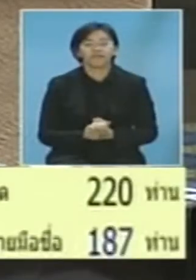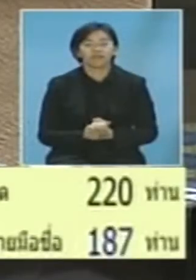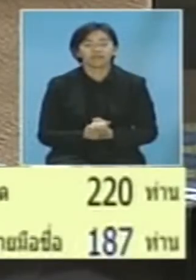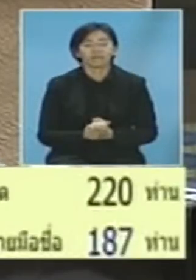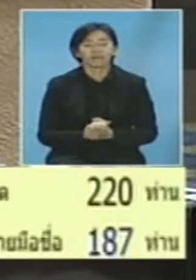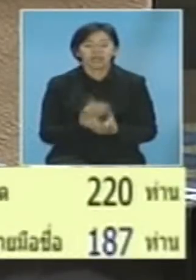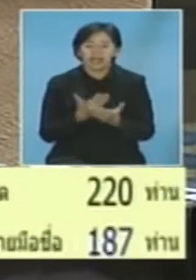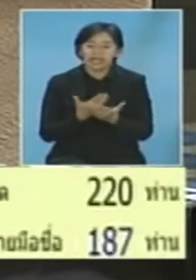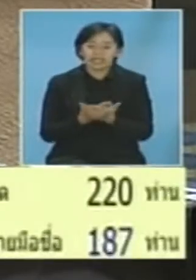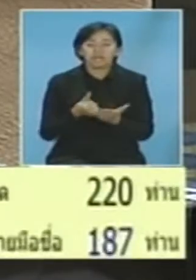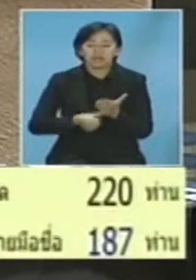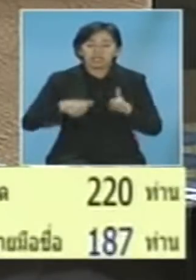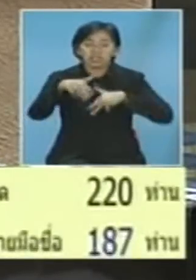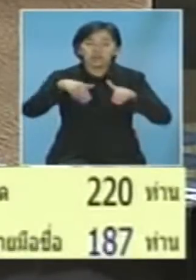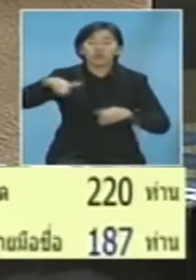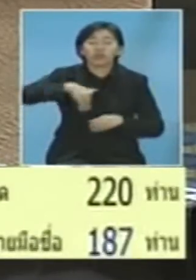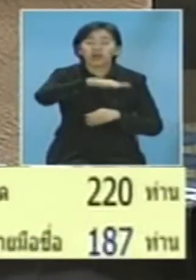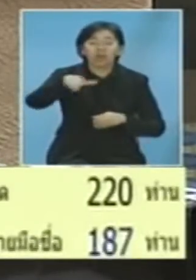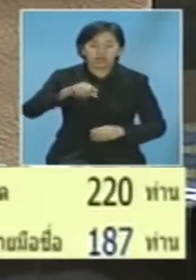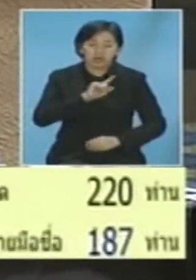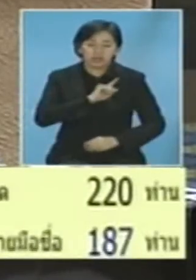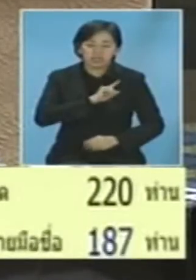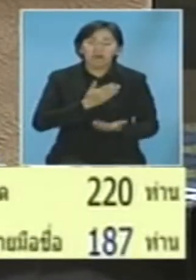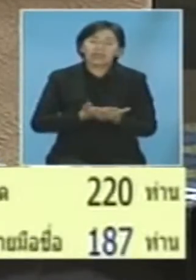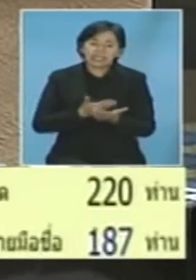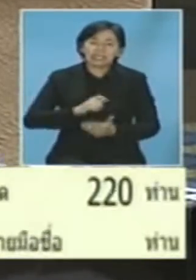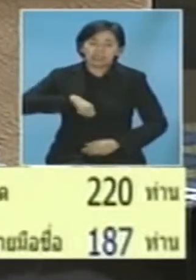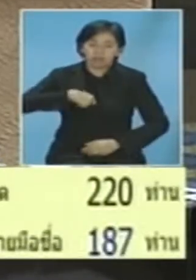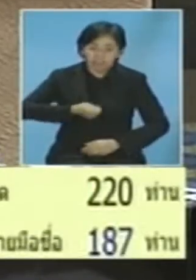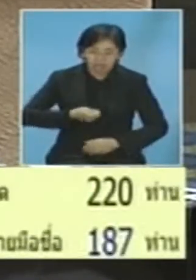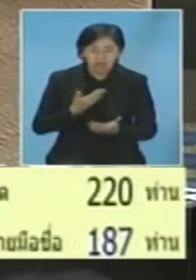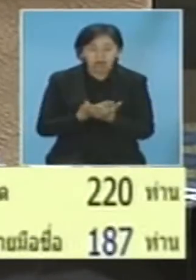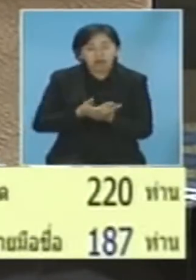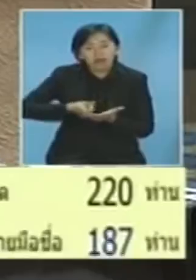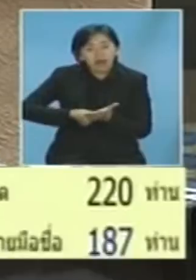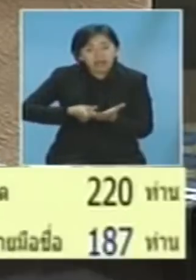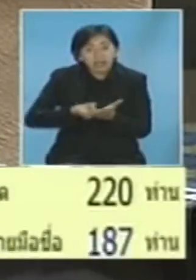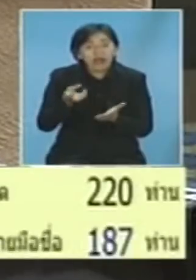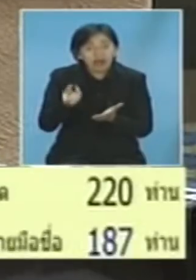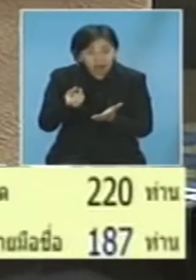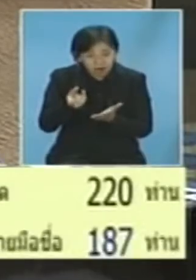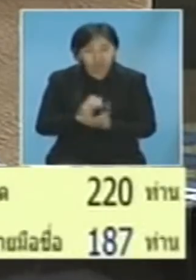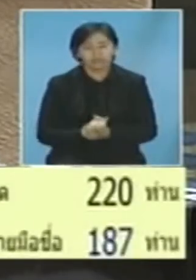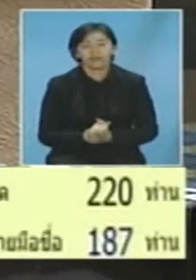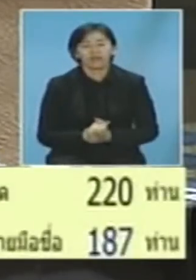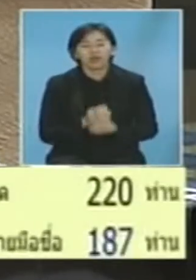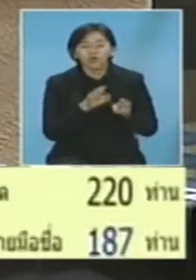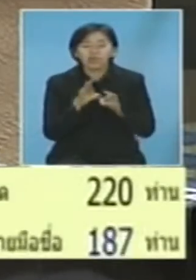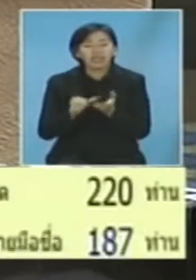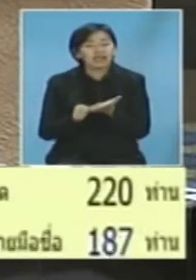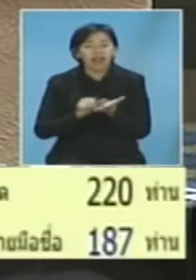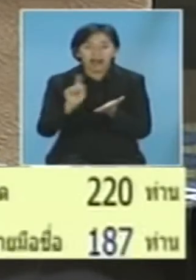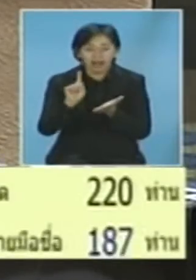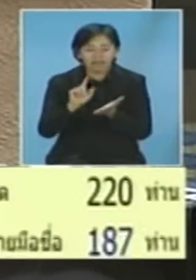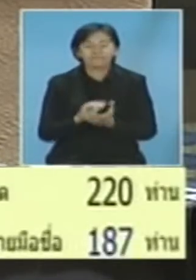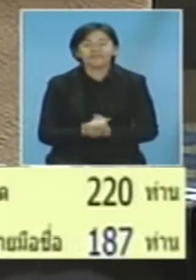ตกเป็นเงินภาษีของทุกคนในประเทศการใช้หนี้ขาดทุนจำนำข้าวมีทางแก้ทางเดียวคือต้อง